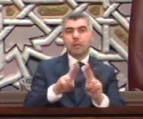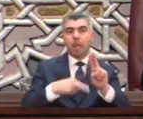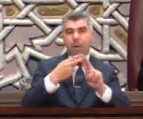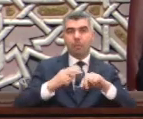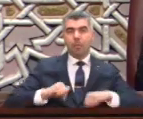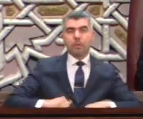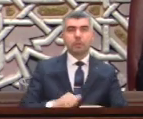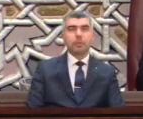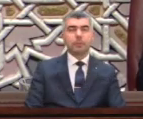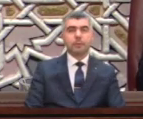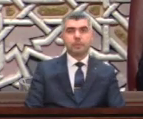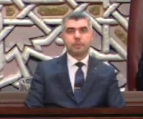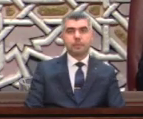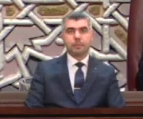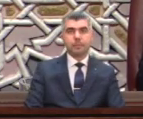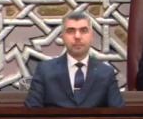وزير